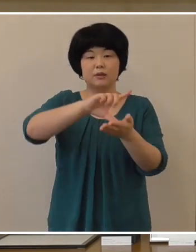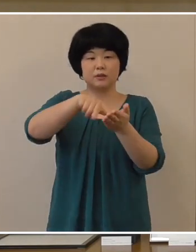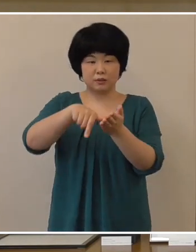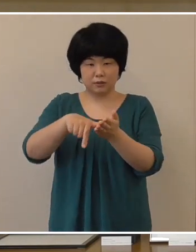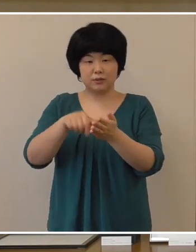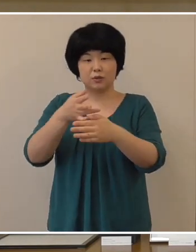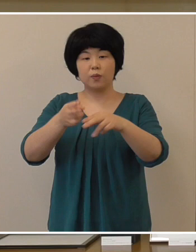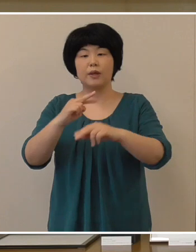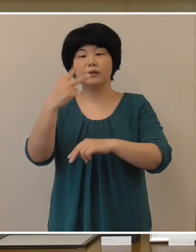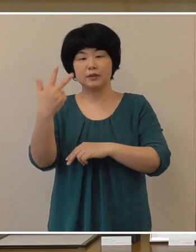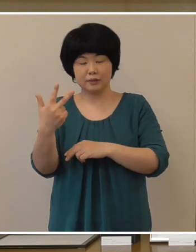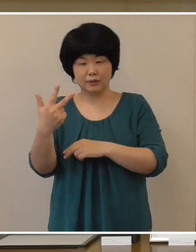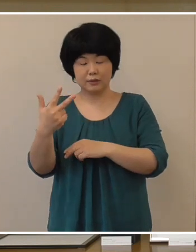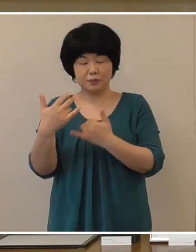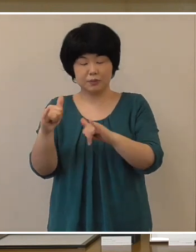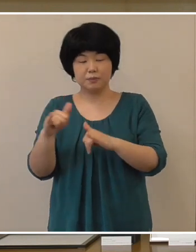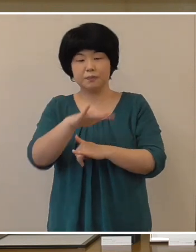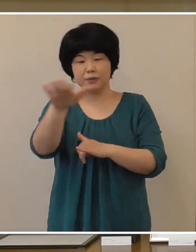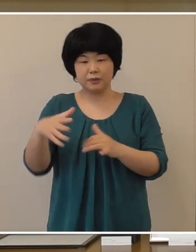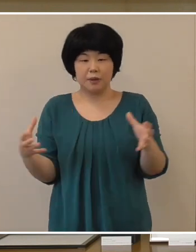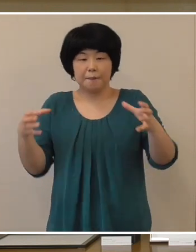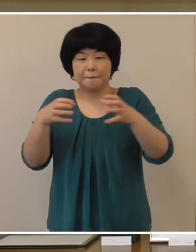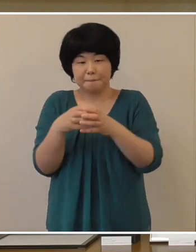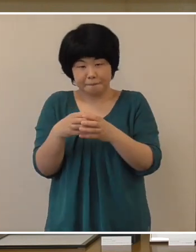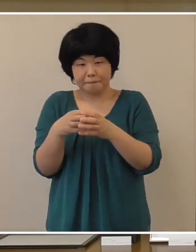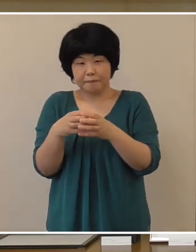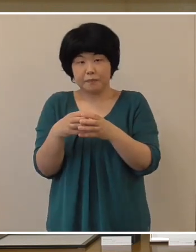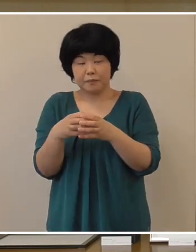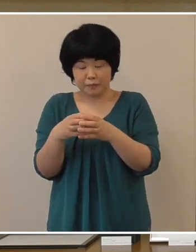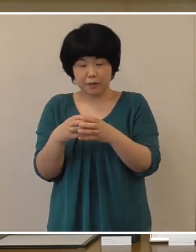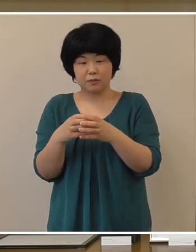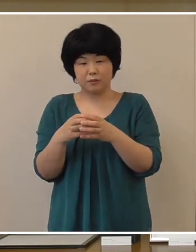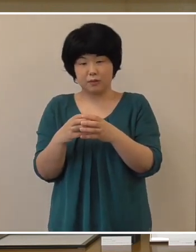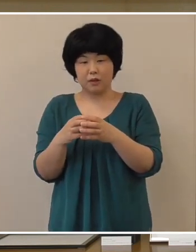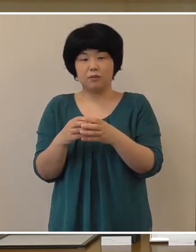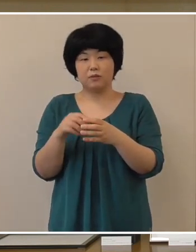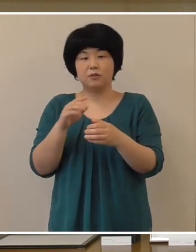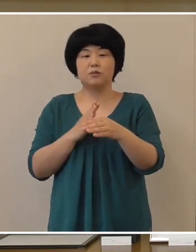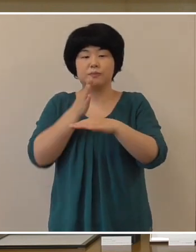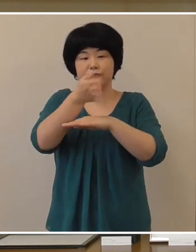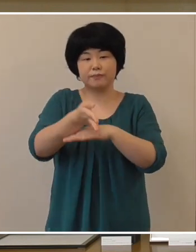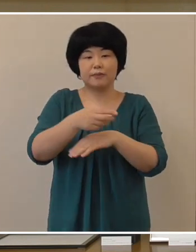一丸、豊橋市民がワンチームとなって、この難局を乗り越えてまいりたいと